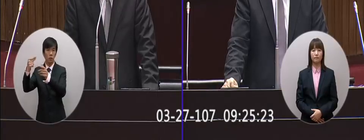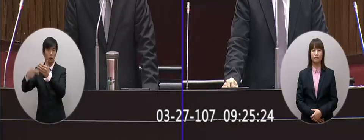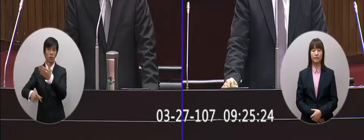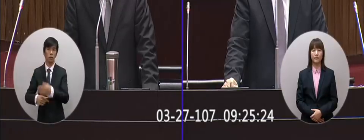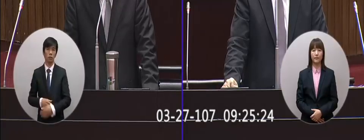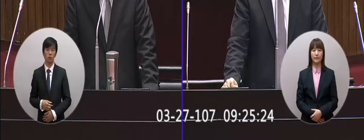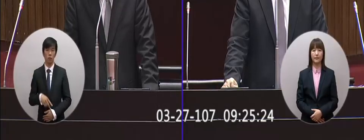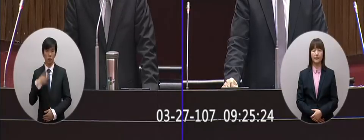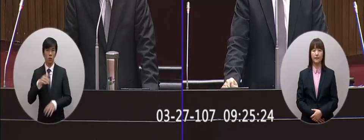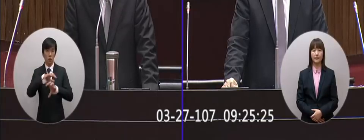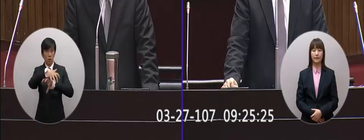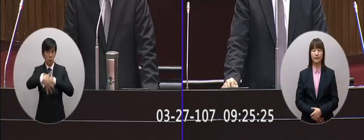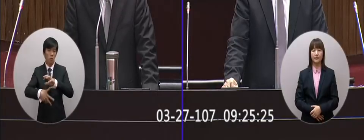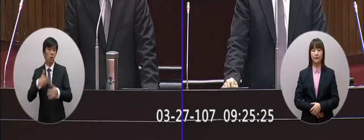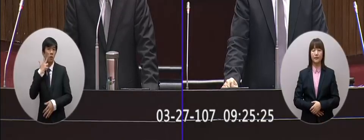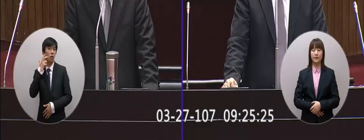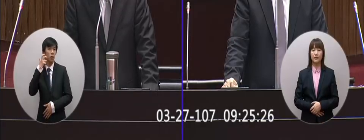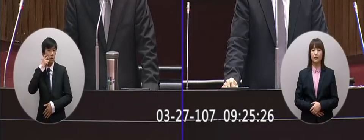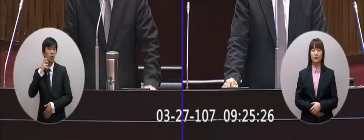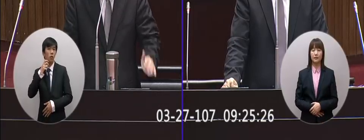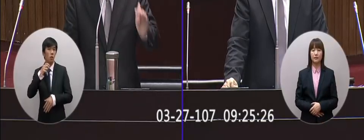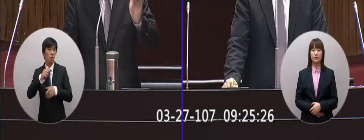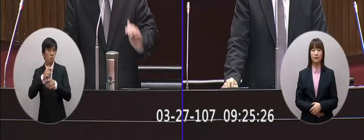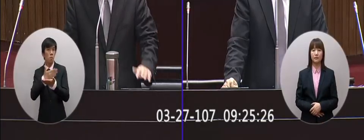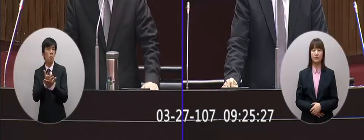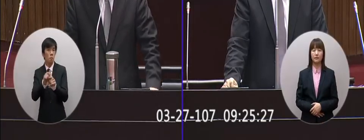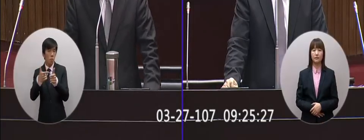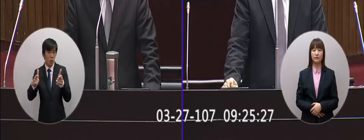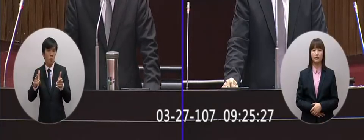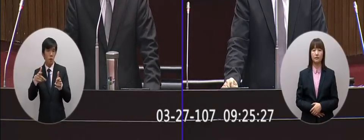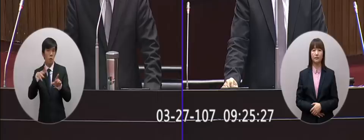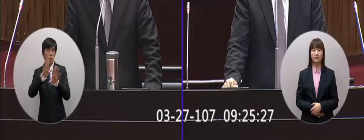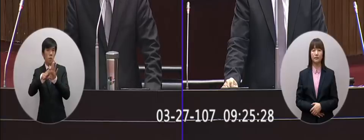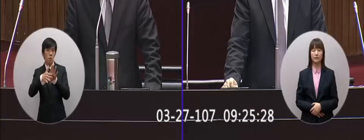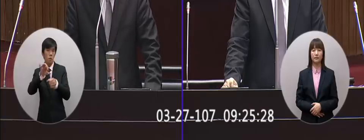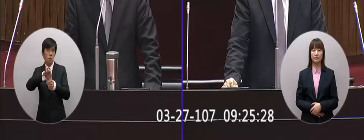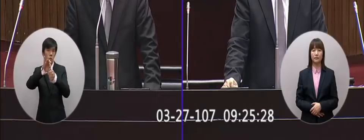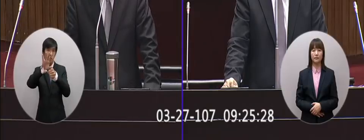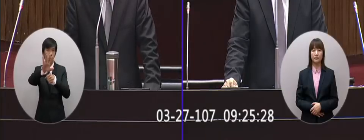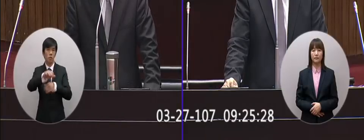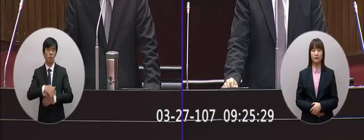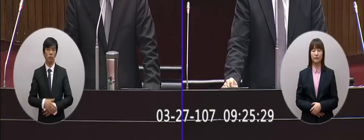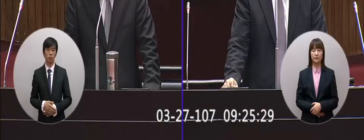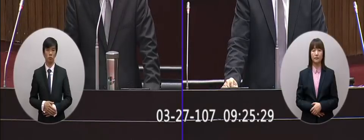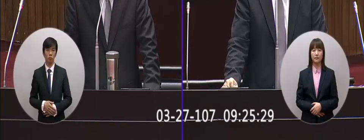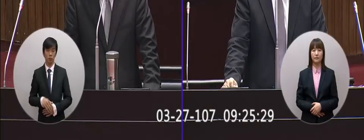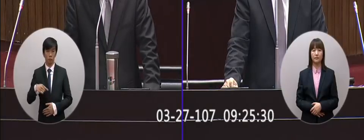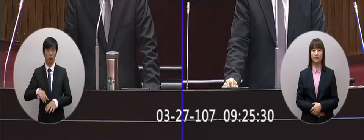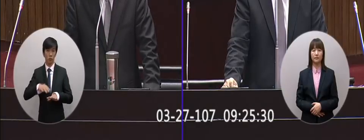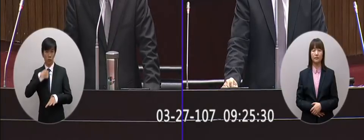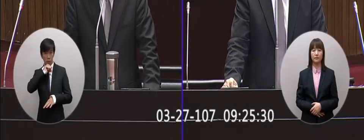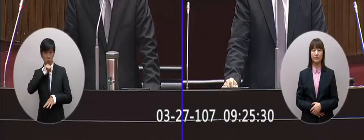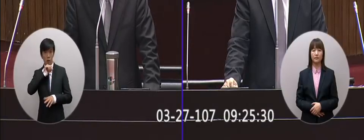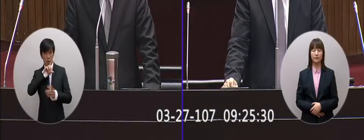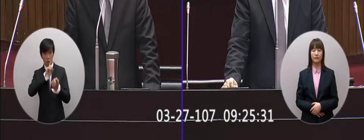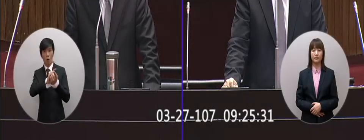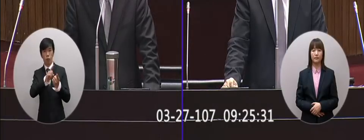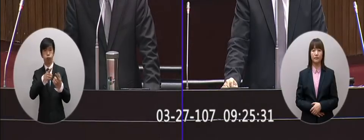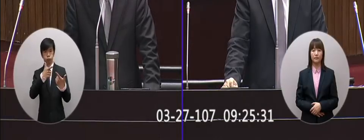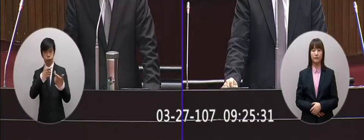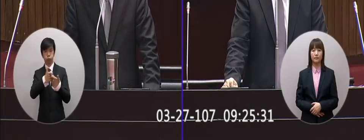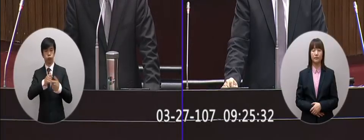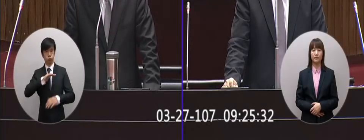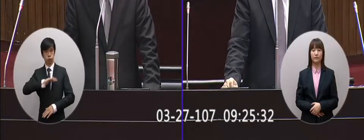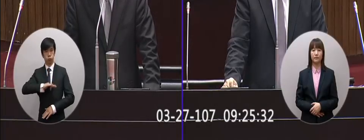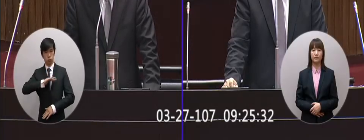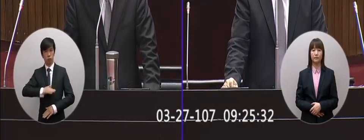球钢铝业者提高关税，其实台湾都应该要沉着因应了。就是要沉着